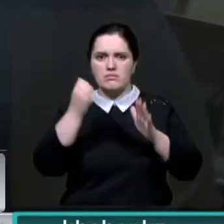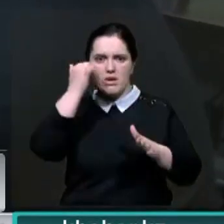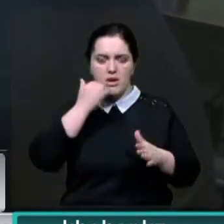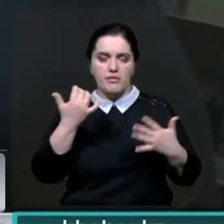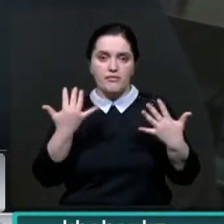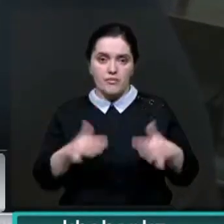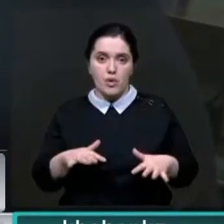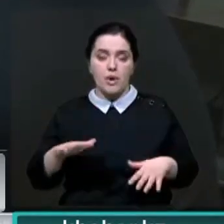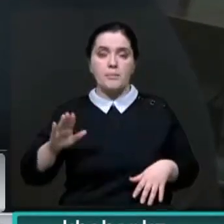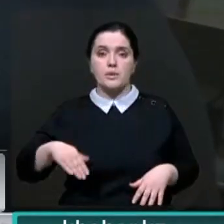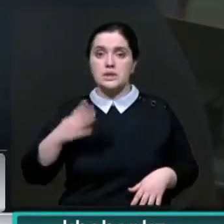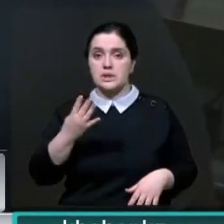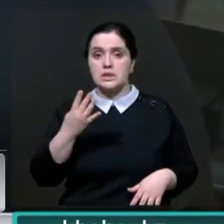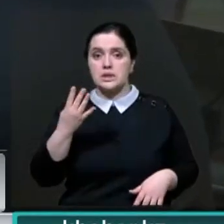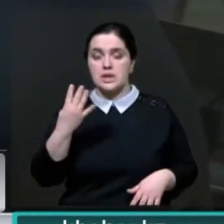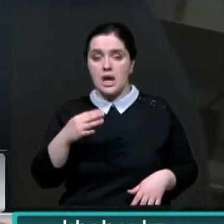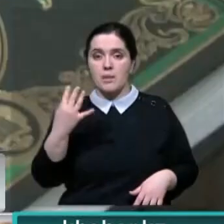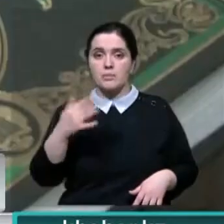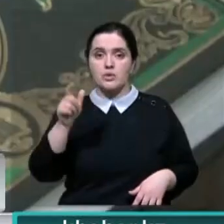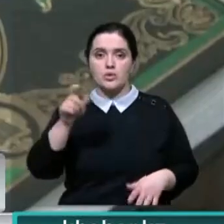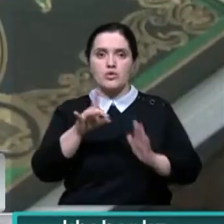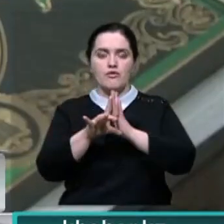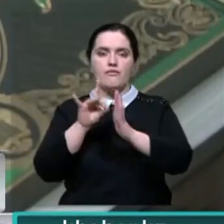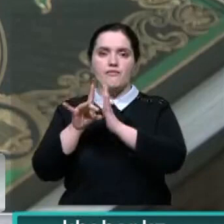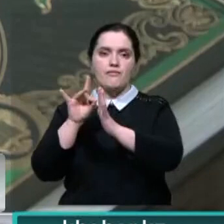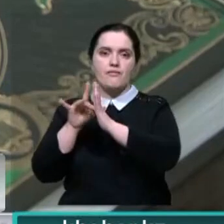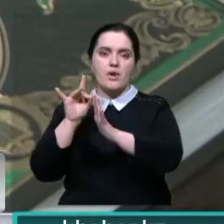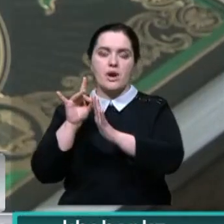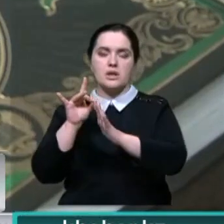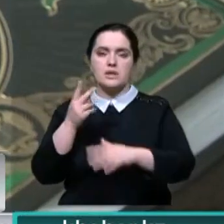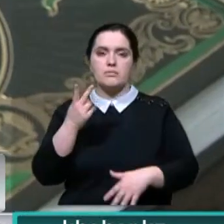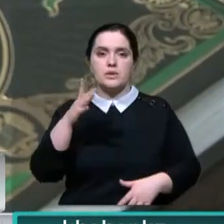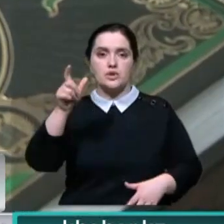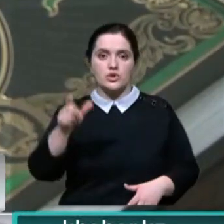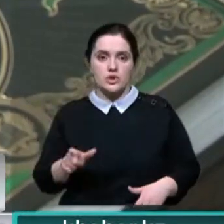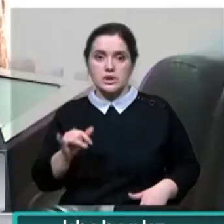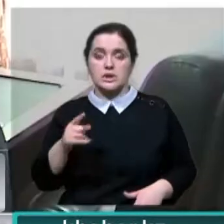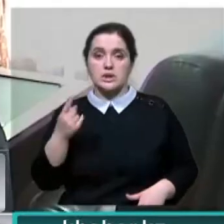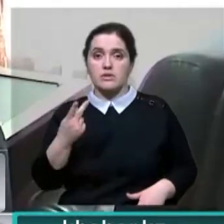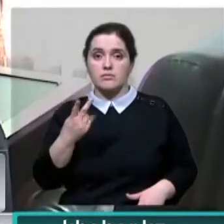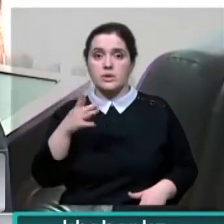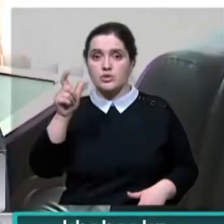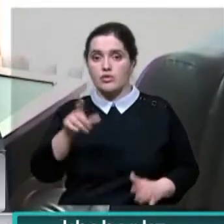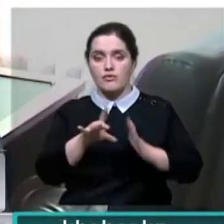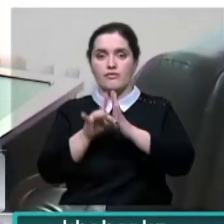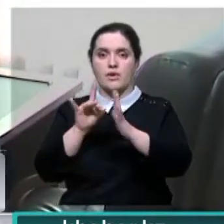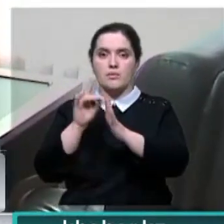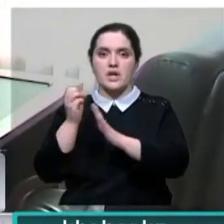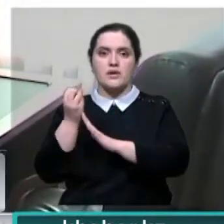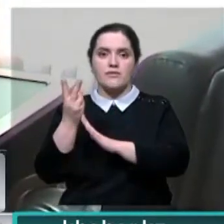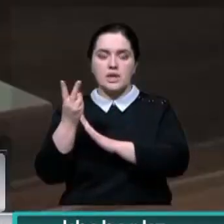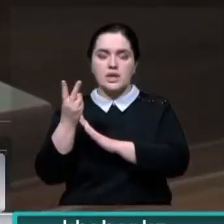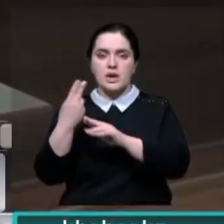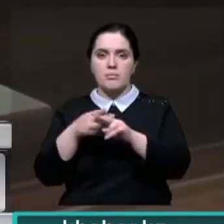устаревают. Потом из 40-50 кандидатов нужно выбрать кворум из 25 человек. Из этих 25 подбирают 12